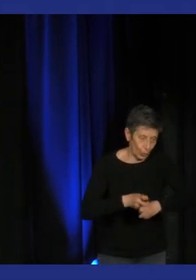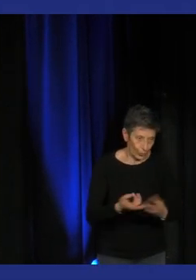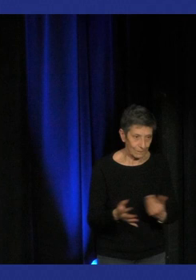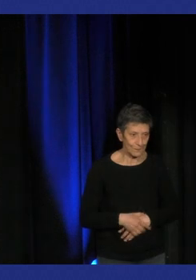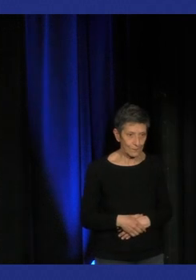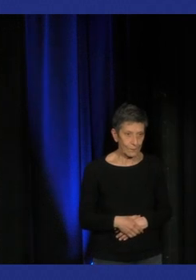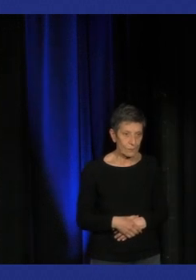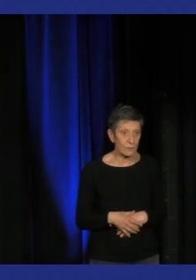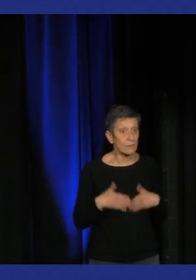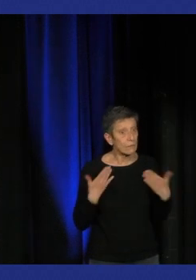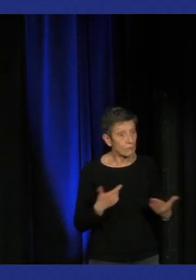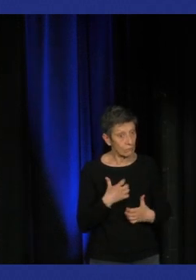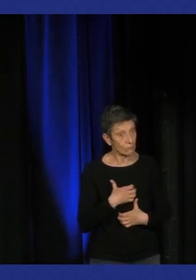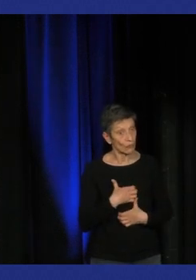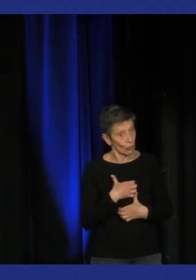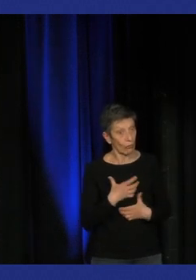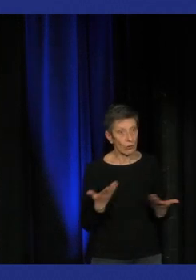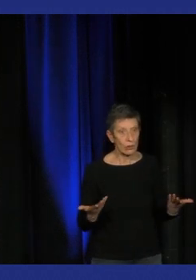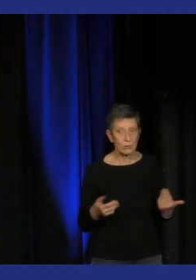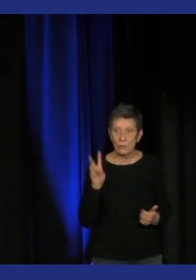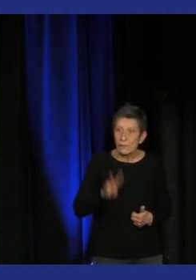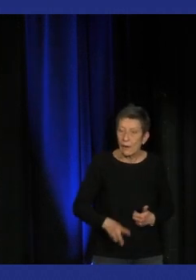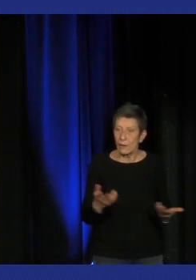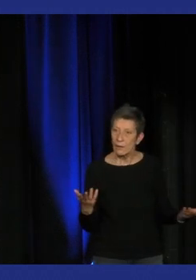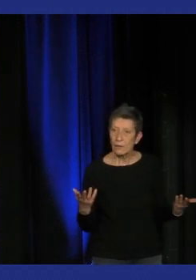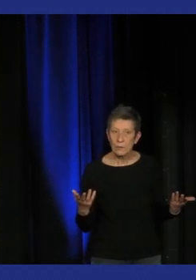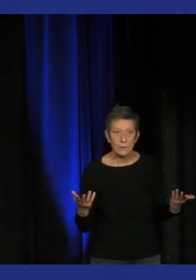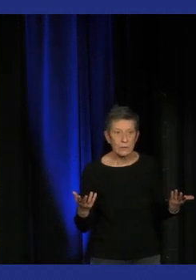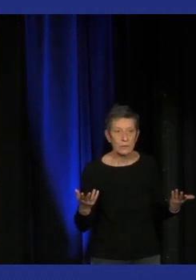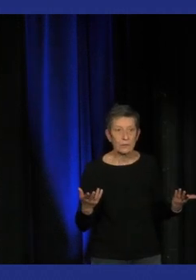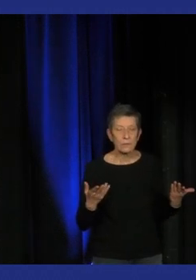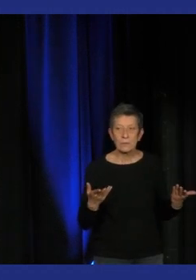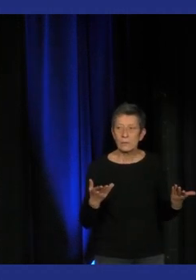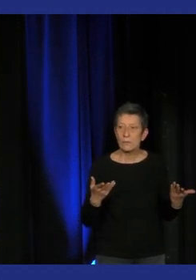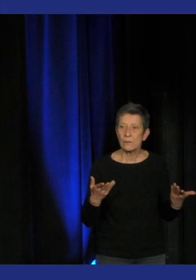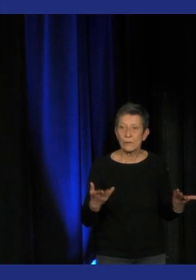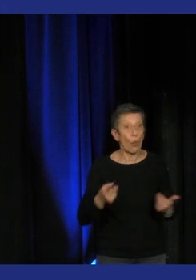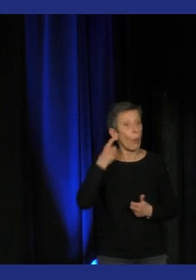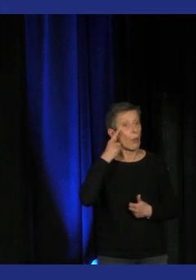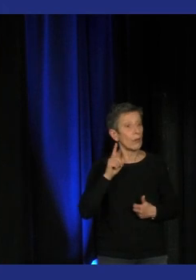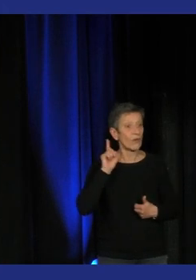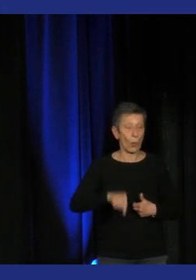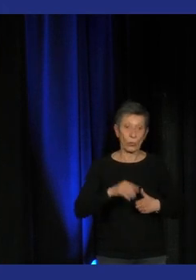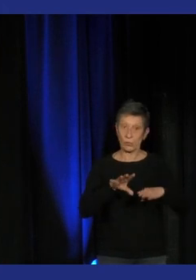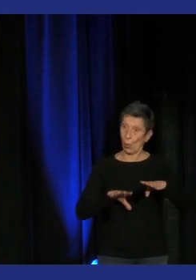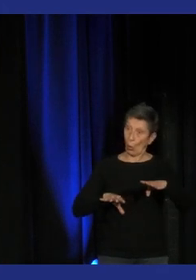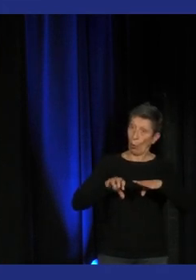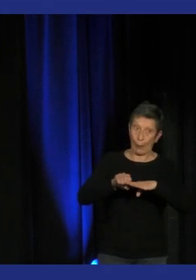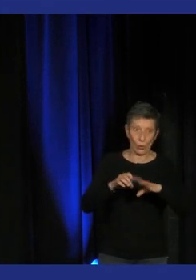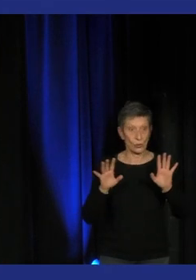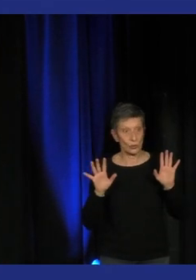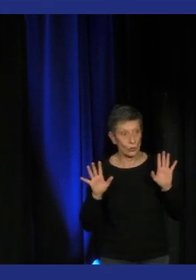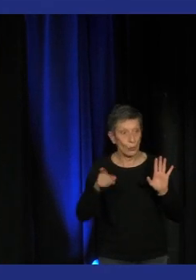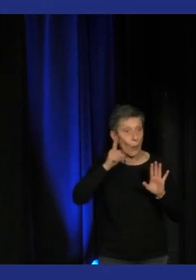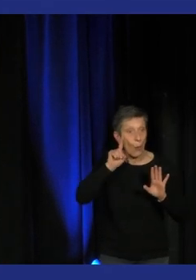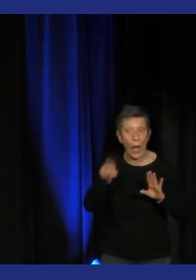là, c'est quelque chose qui m'a choqué parce que je me suis dit, on part de l'idée qu'il faut faire une compensation parce que c'est dur